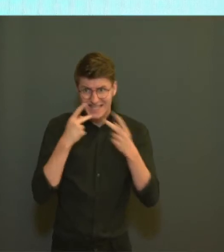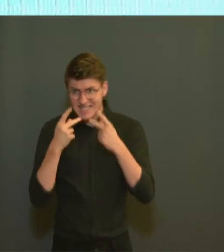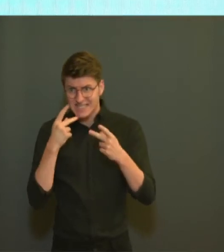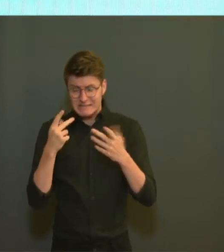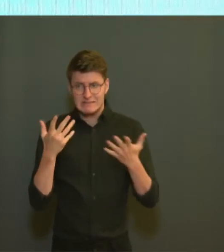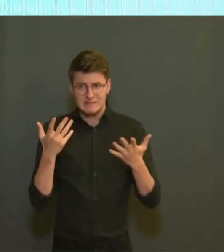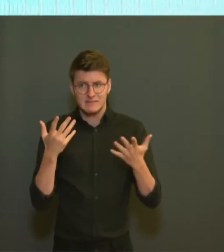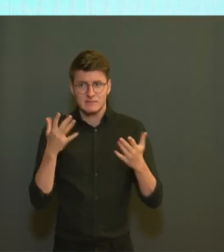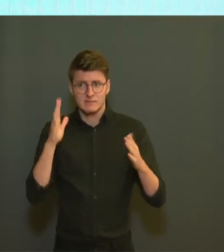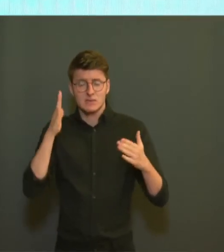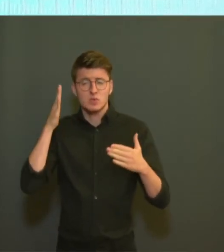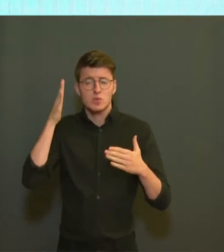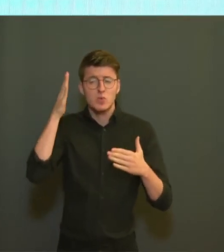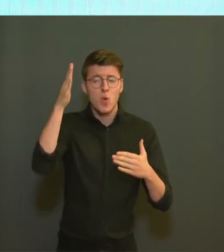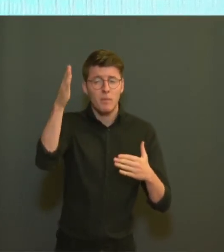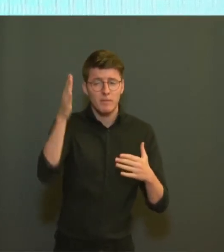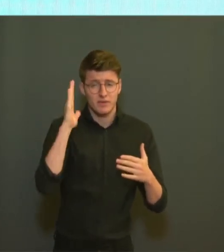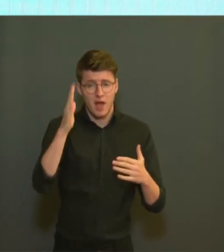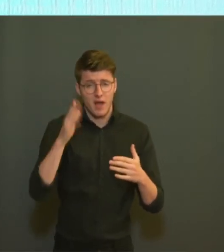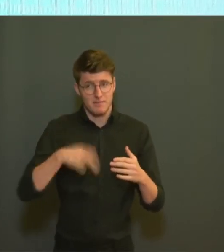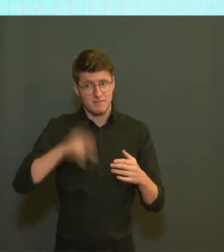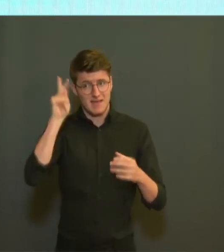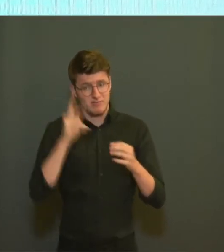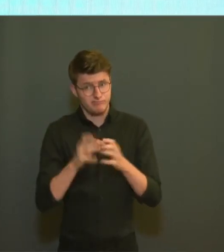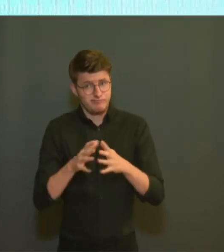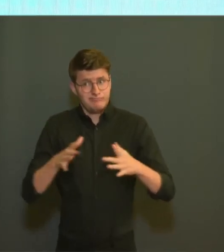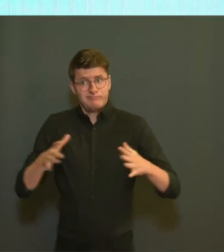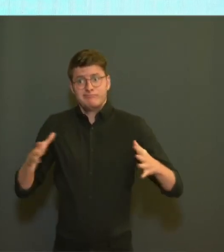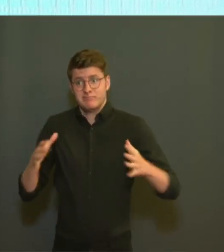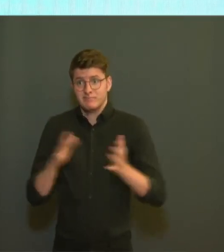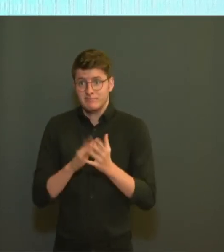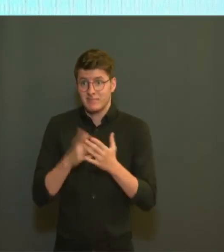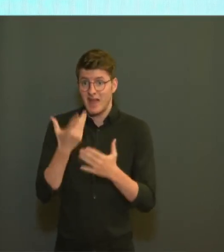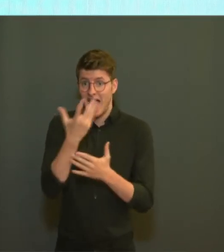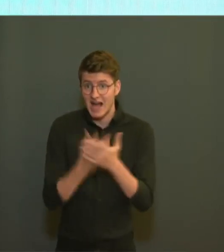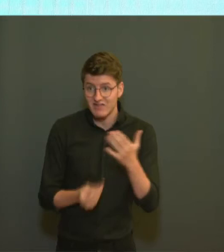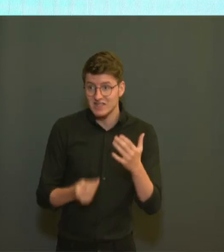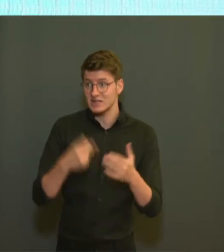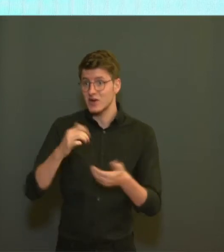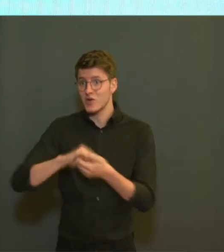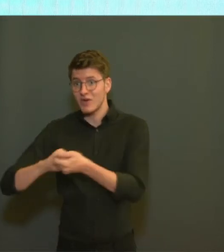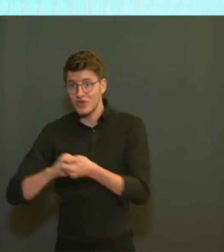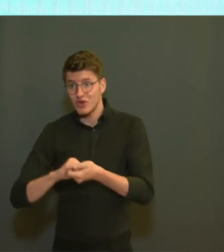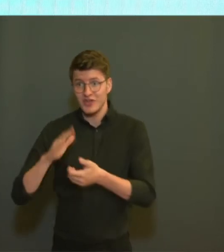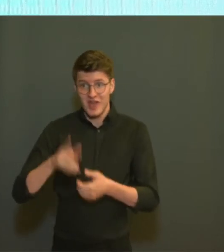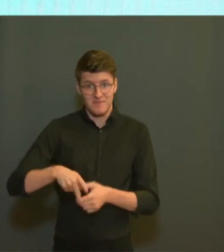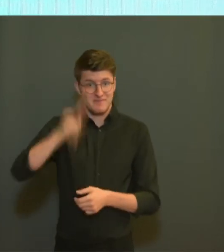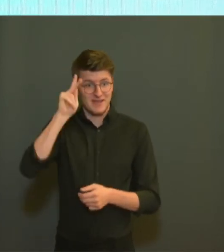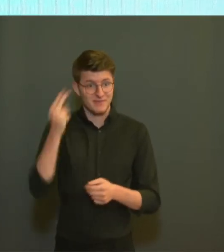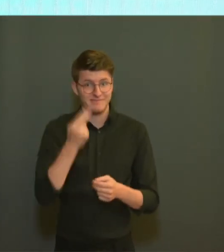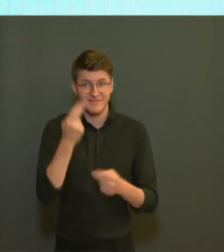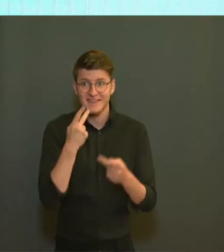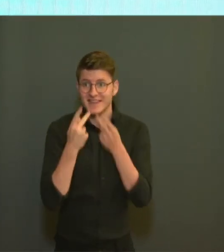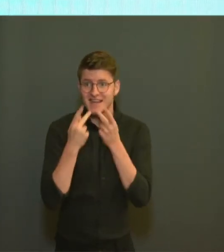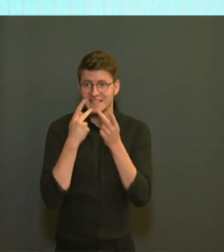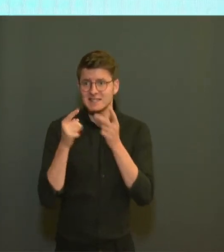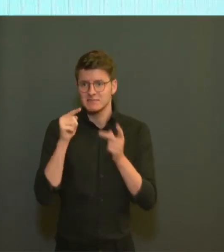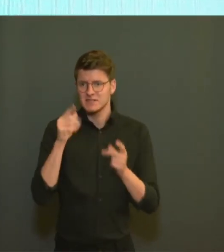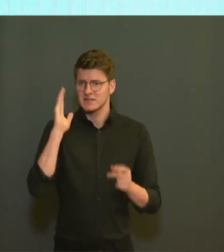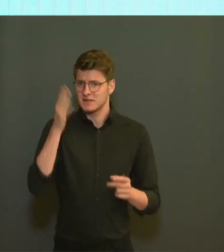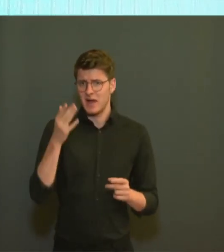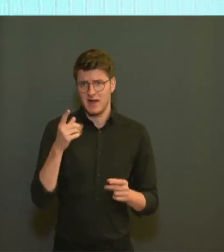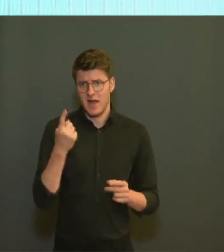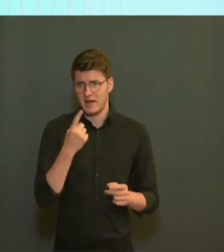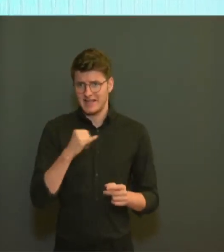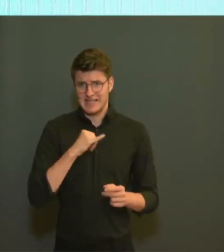waarschijnlijk enkel nog maar toenemen met de komst van het najaar en de winter. Er blijft dus altijd een risico bestaan dat er opnieuw